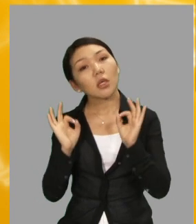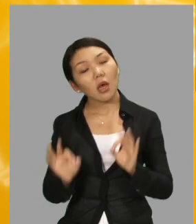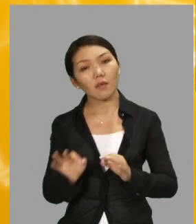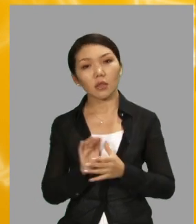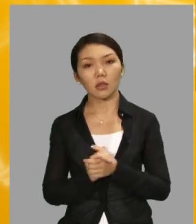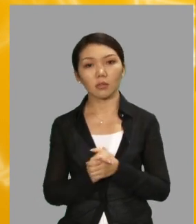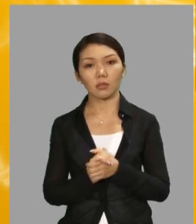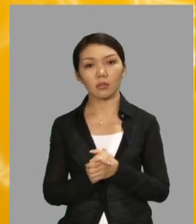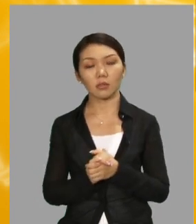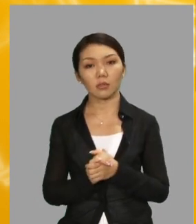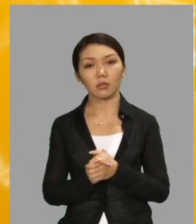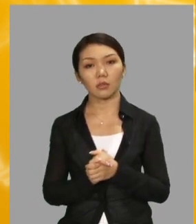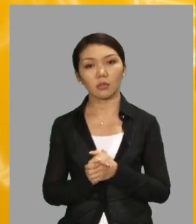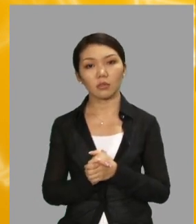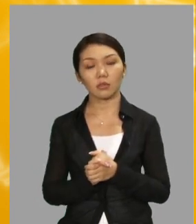правильно.